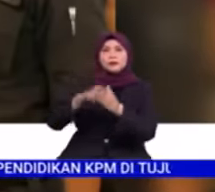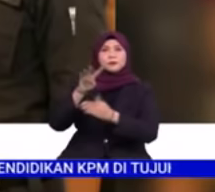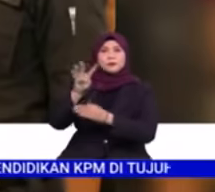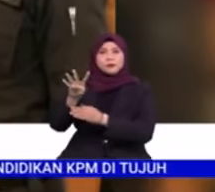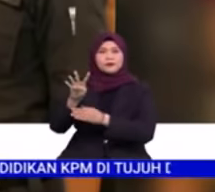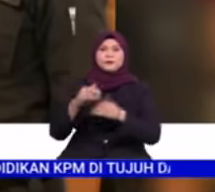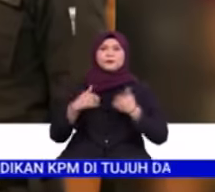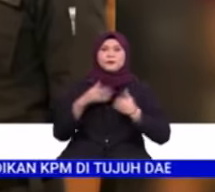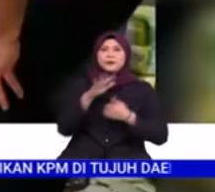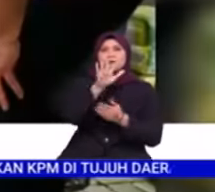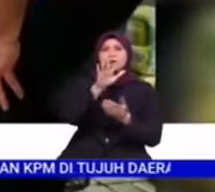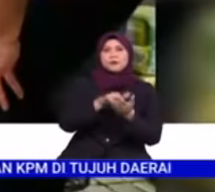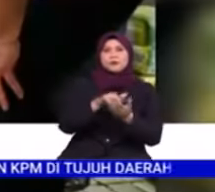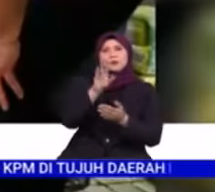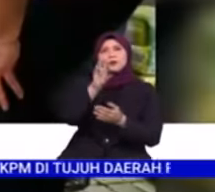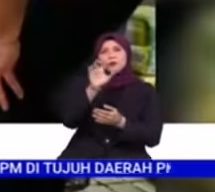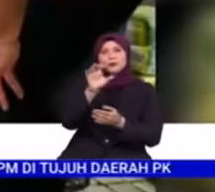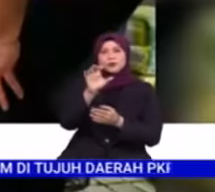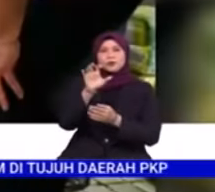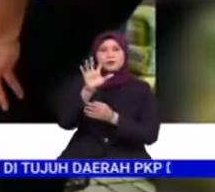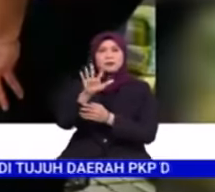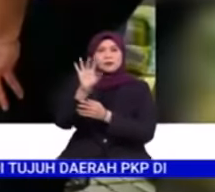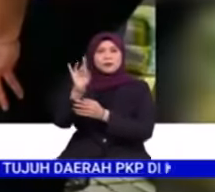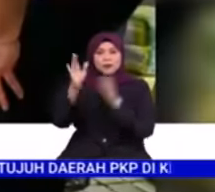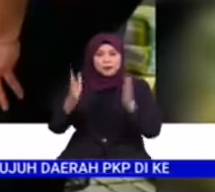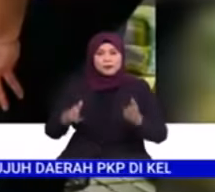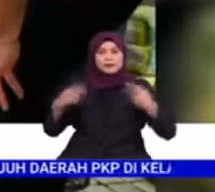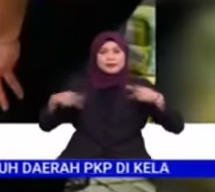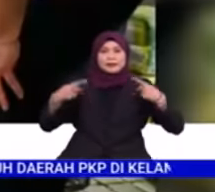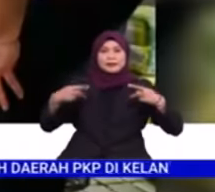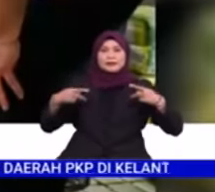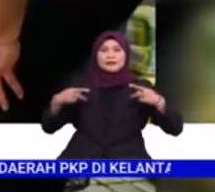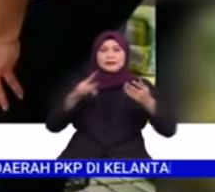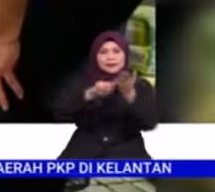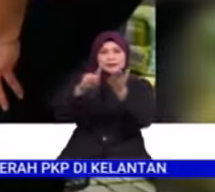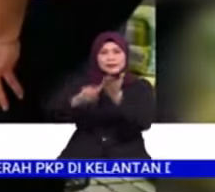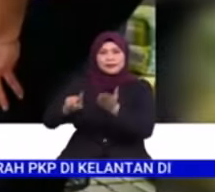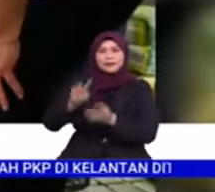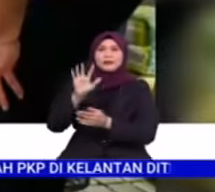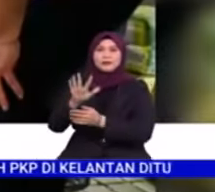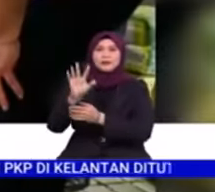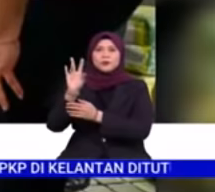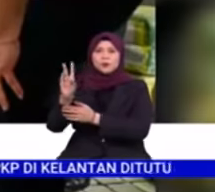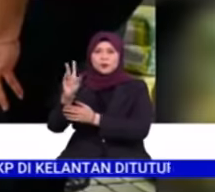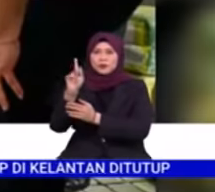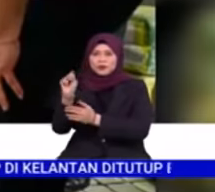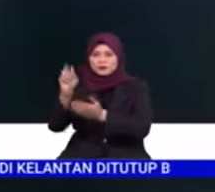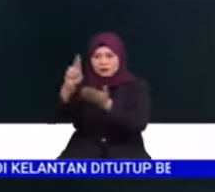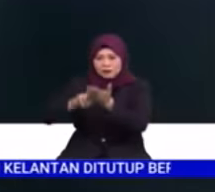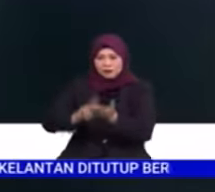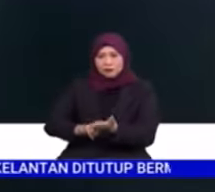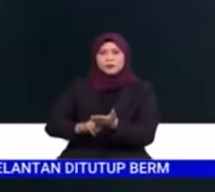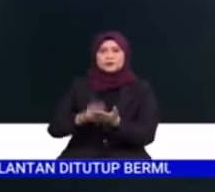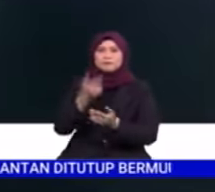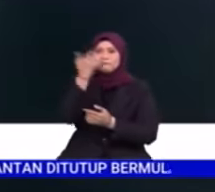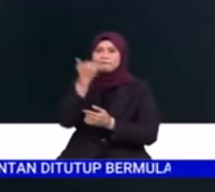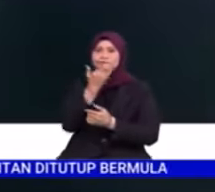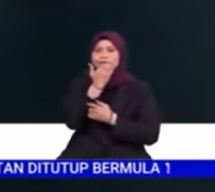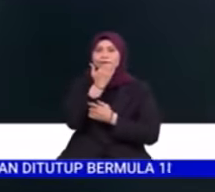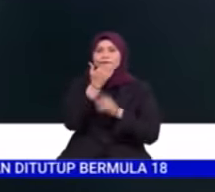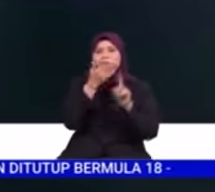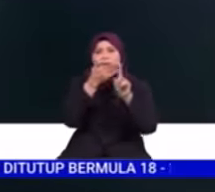sebanyak 5798 premis diperiksa dan 27 Chase direpotkan data sebagai